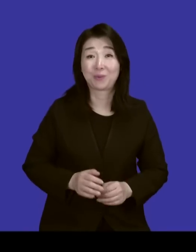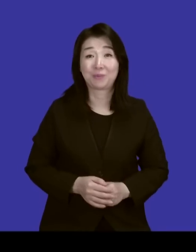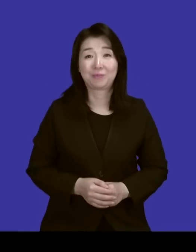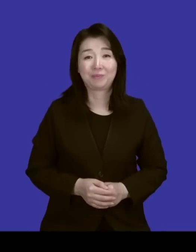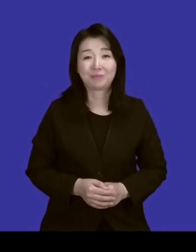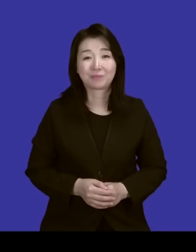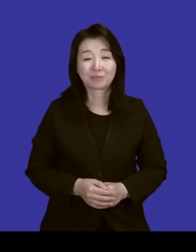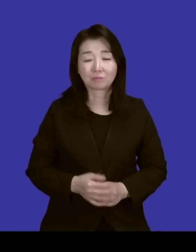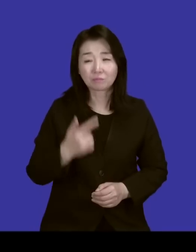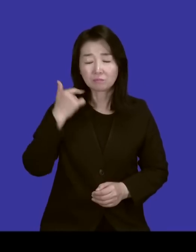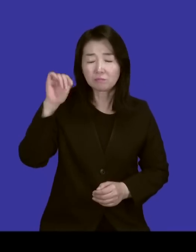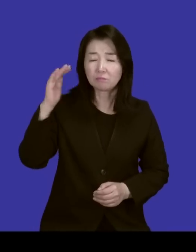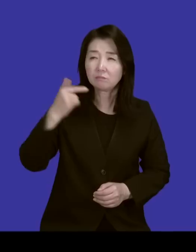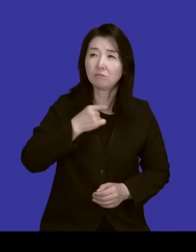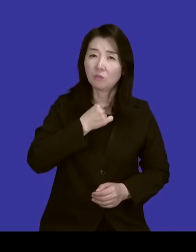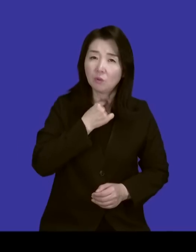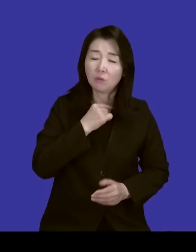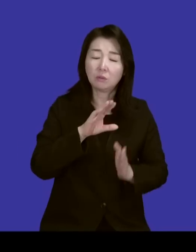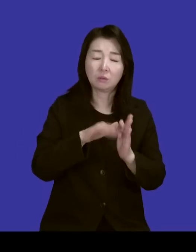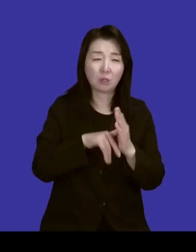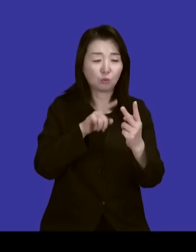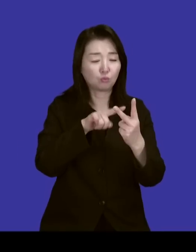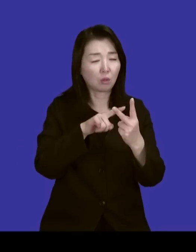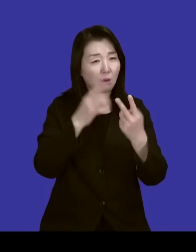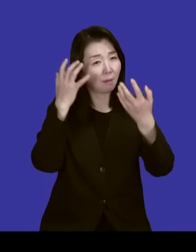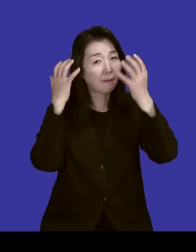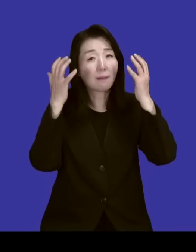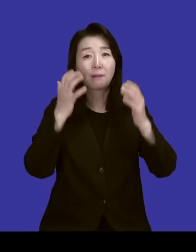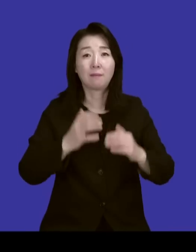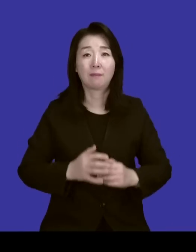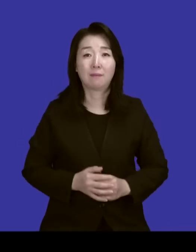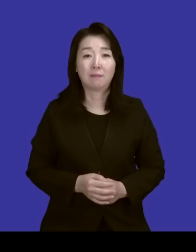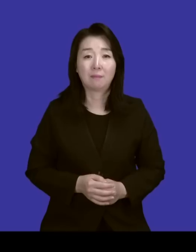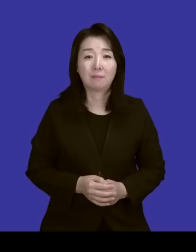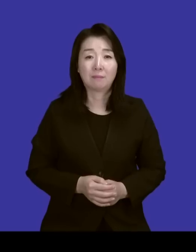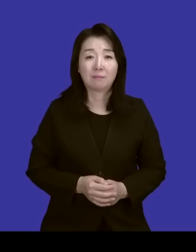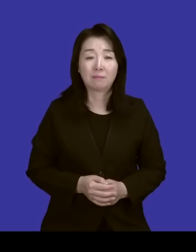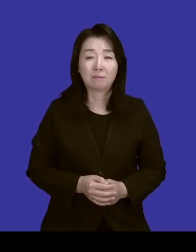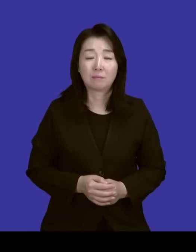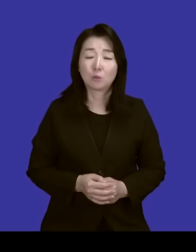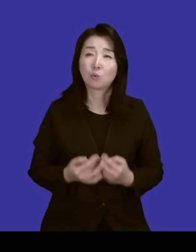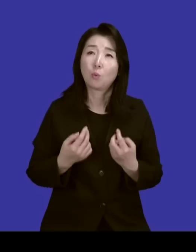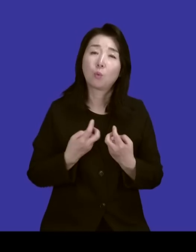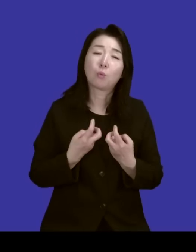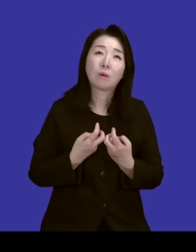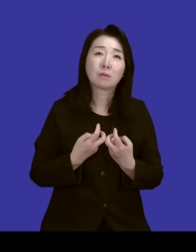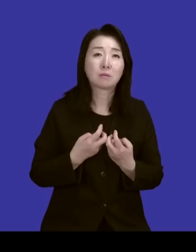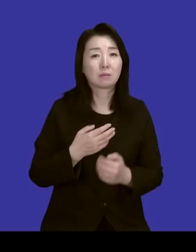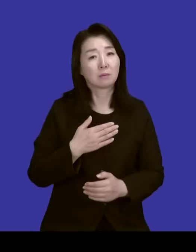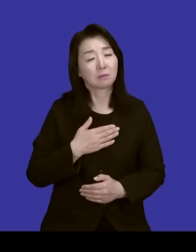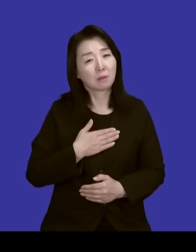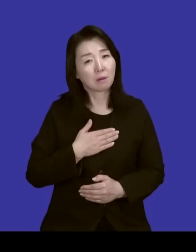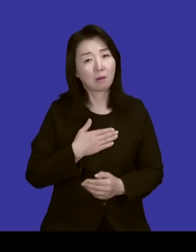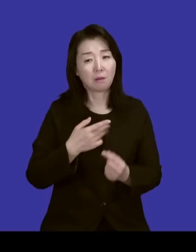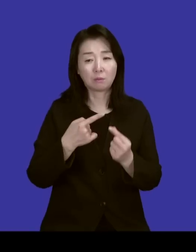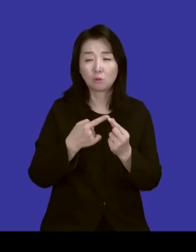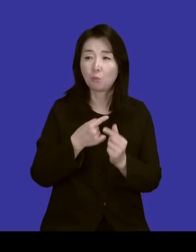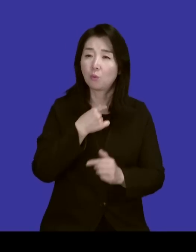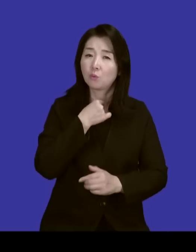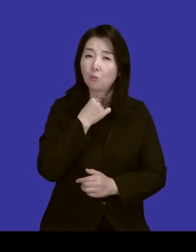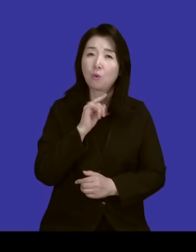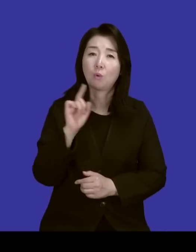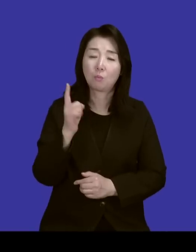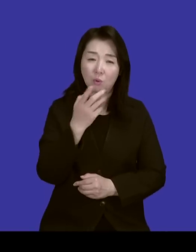근데 목사가 되겠다고 하니까 두 가지가 헷갈리더라고요. 예. 예. 그래서 어떡하지? 내가 뭐 첫 번째 소원은